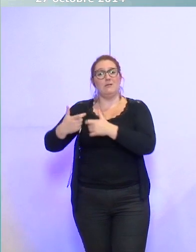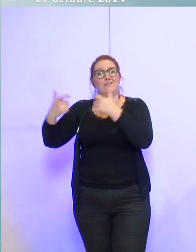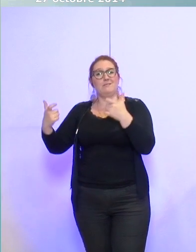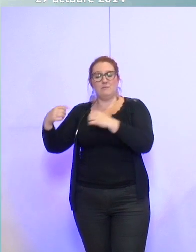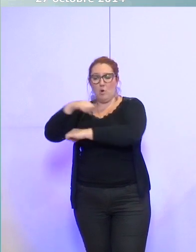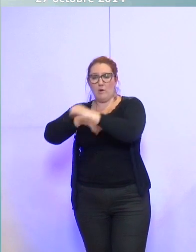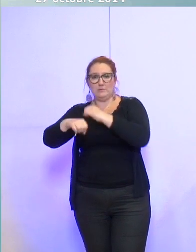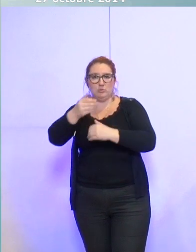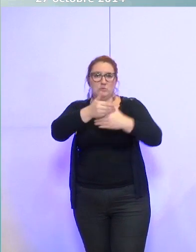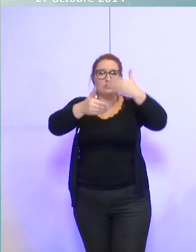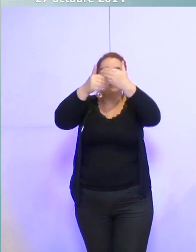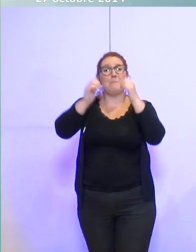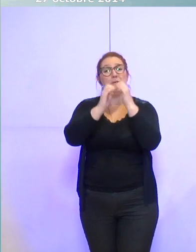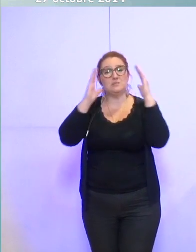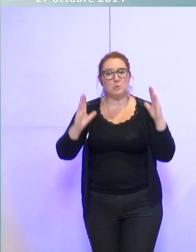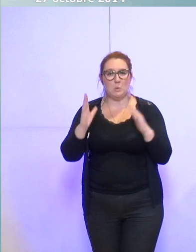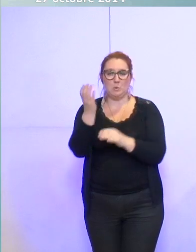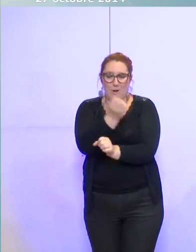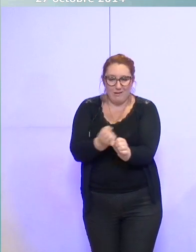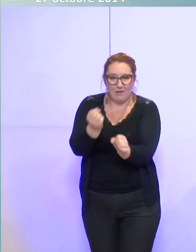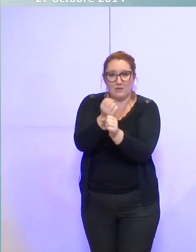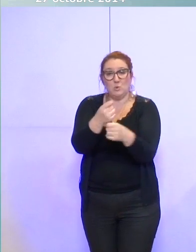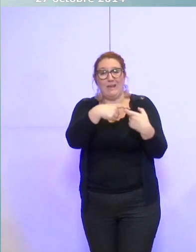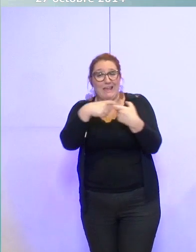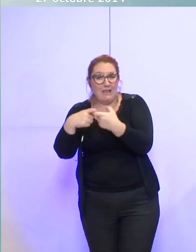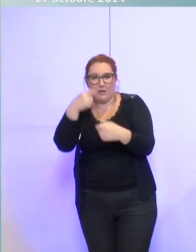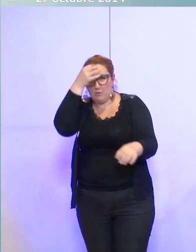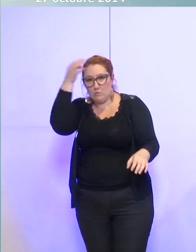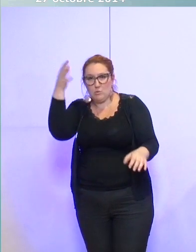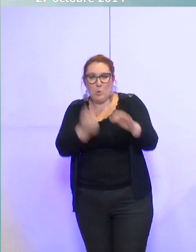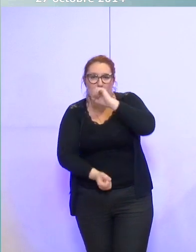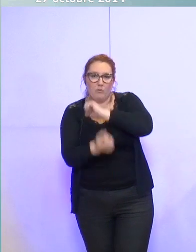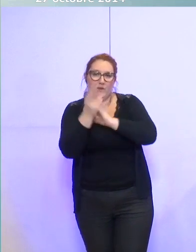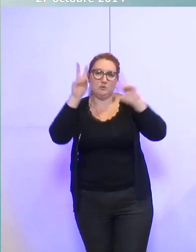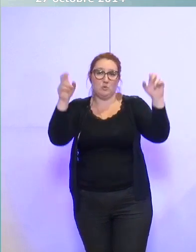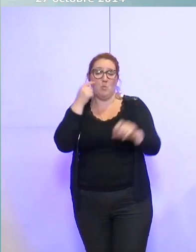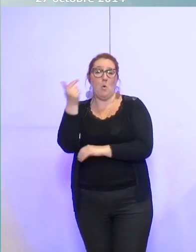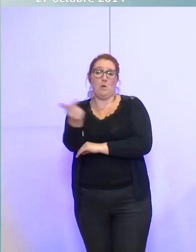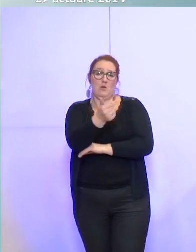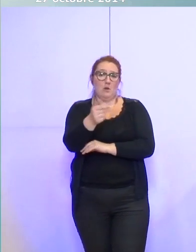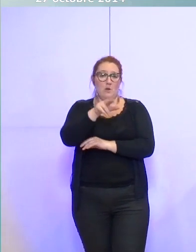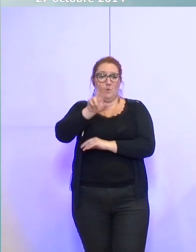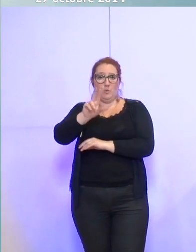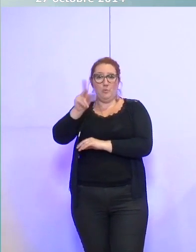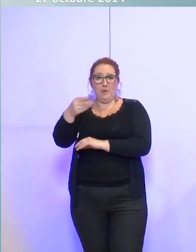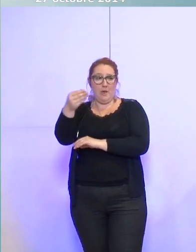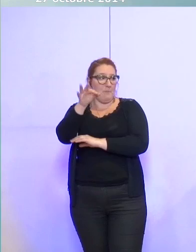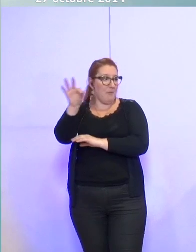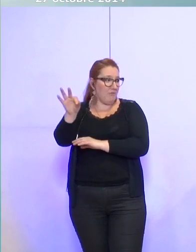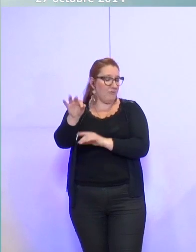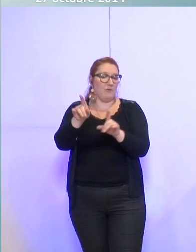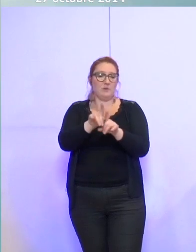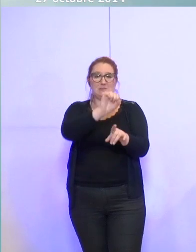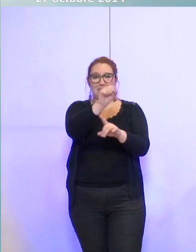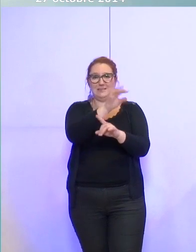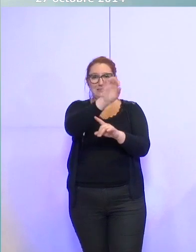de la création et de l'innovation. Pour le compte des deux établissements, UPMF et Stendhal. À ce titre, l'UPMF sera